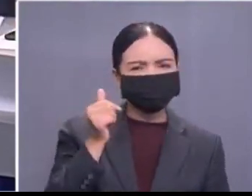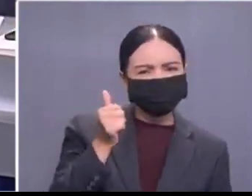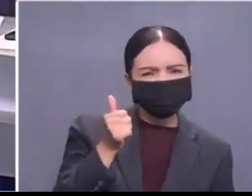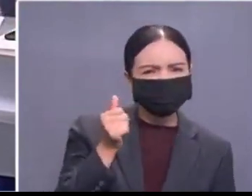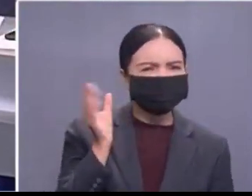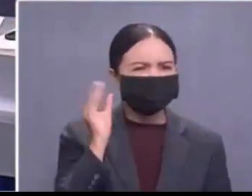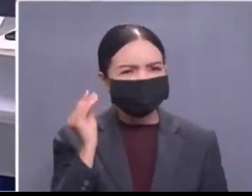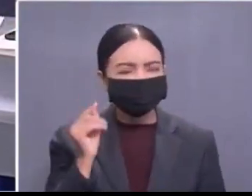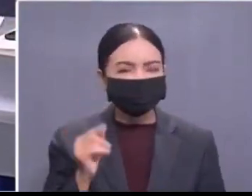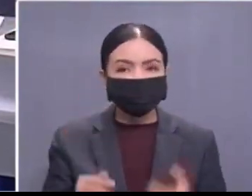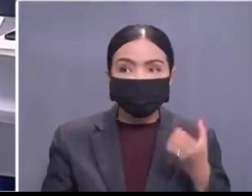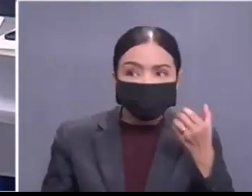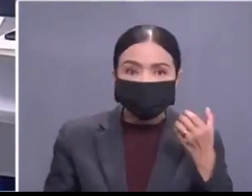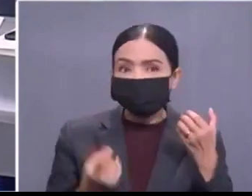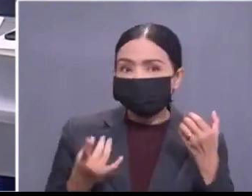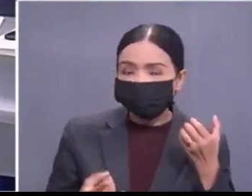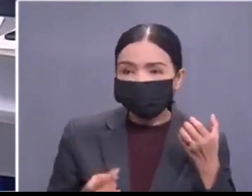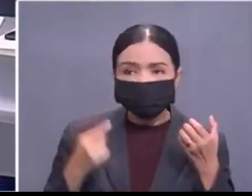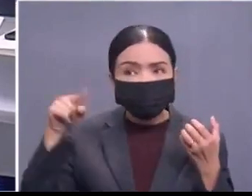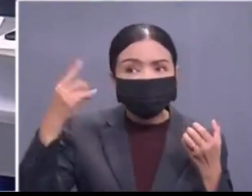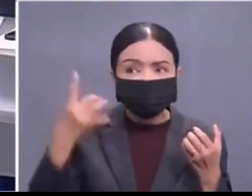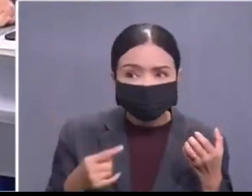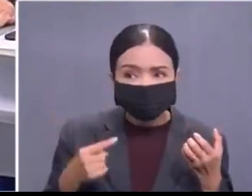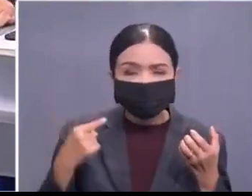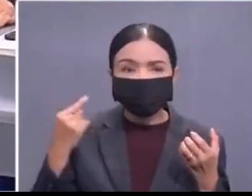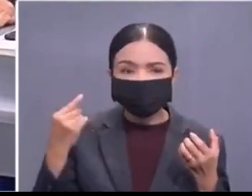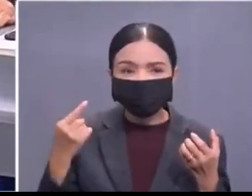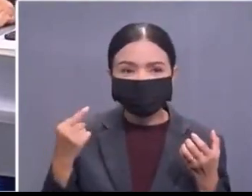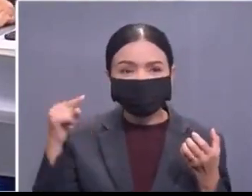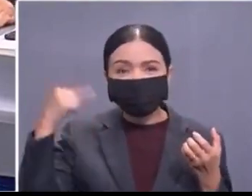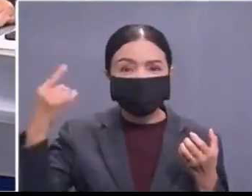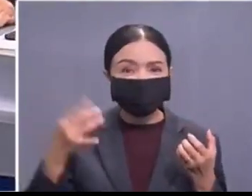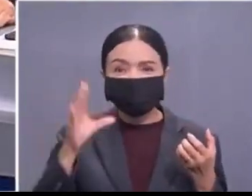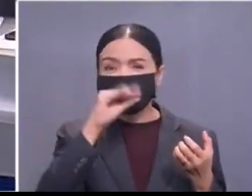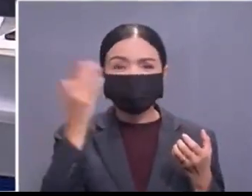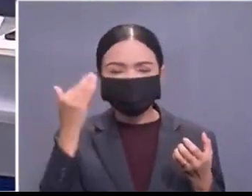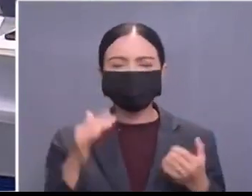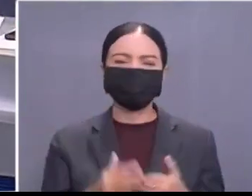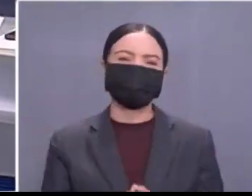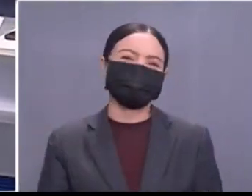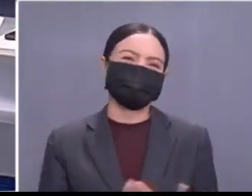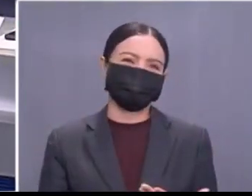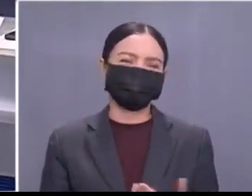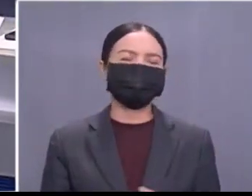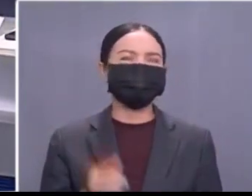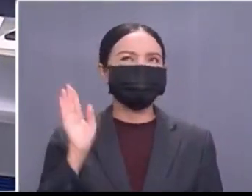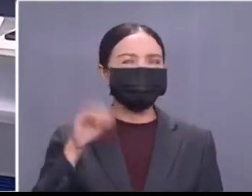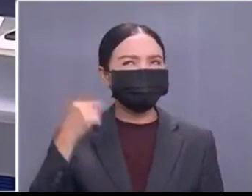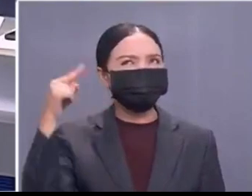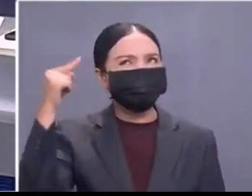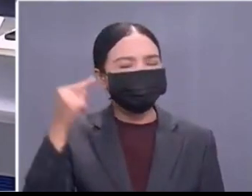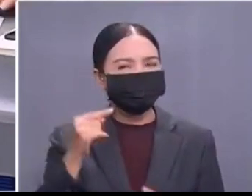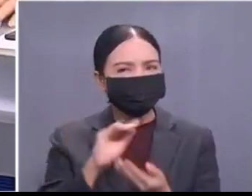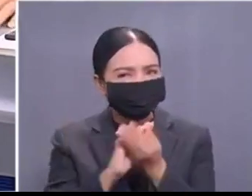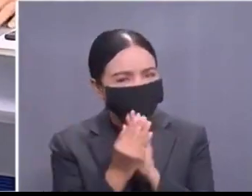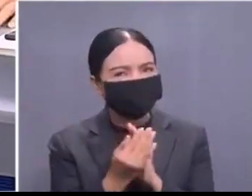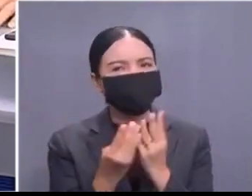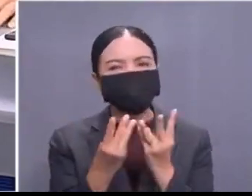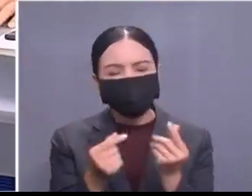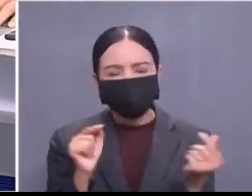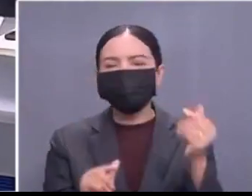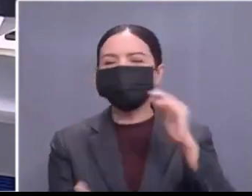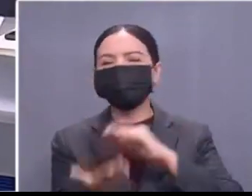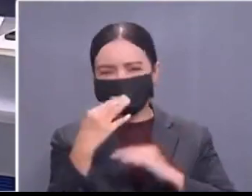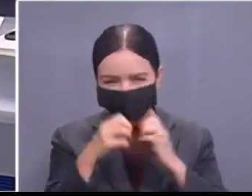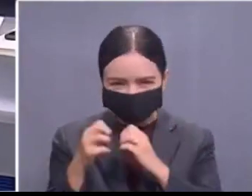เพราะว่าอีกมือนึงนะะอะไรแกฝันมาอะไรเมื่อคืนนะฮะก็ต้องมีการทายความฝันกันอะไรกันคือเป็นความวุ่นวายในช่วง